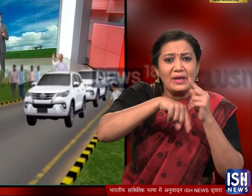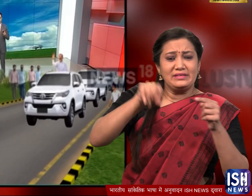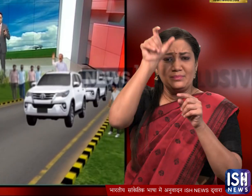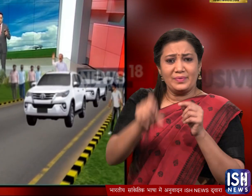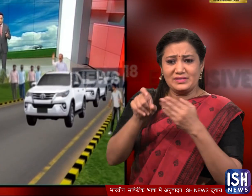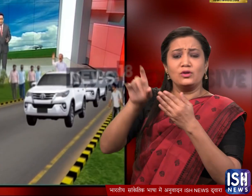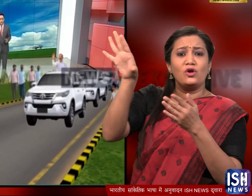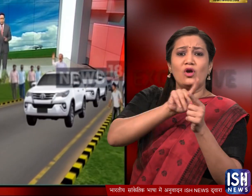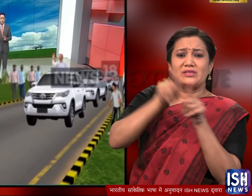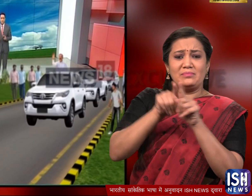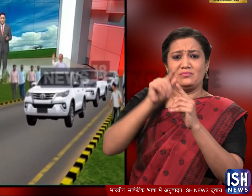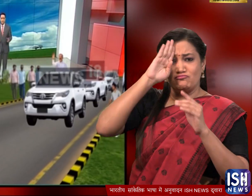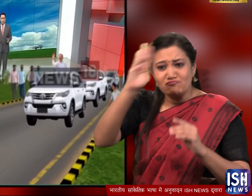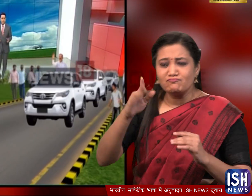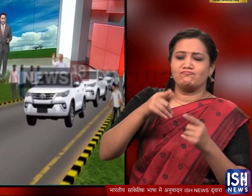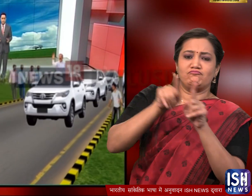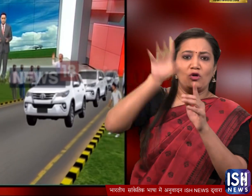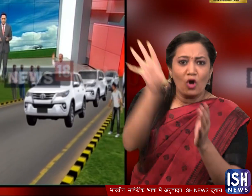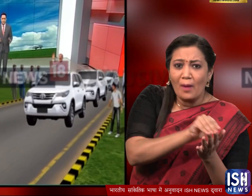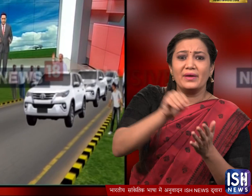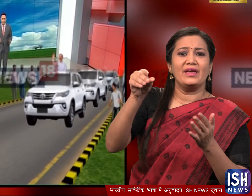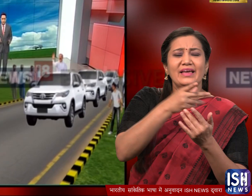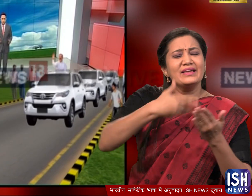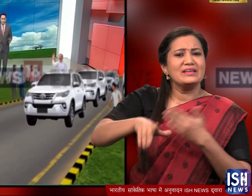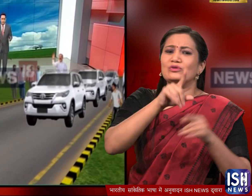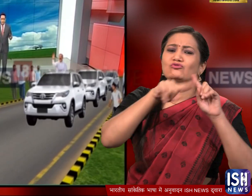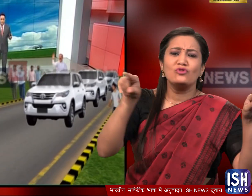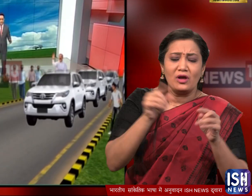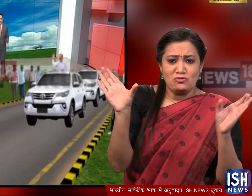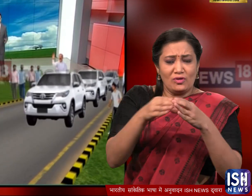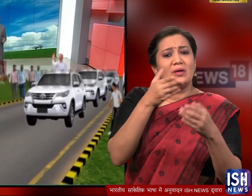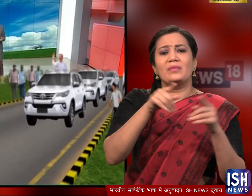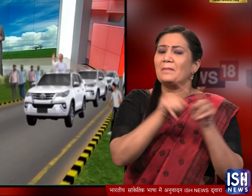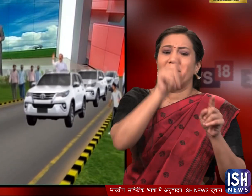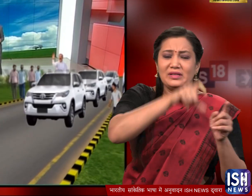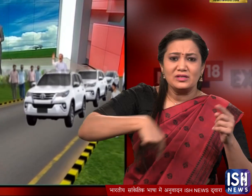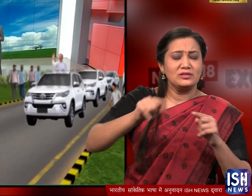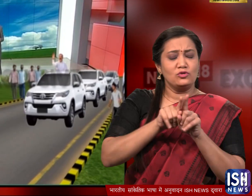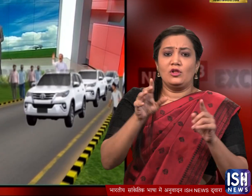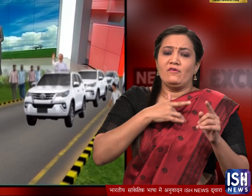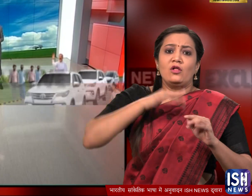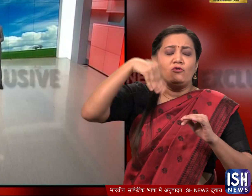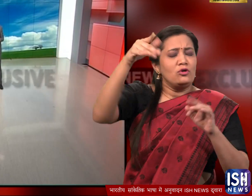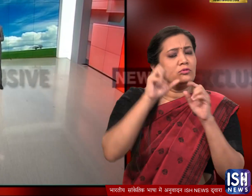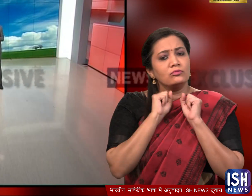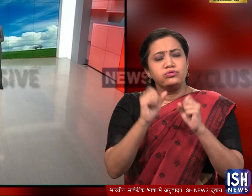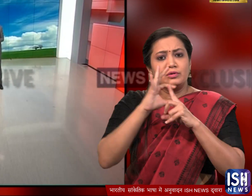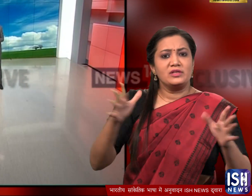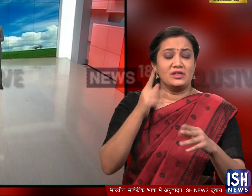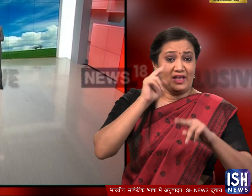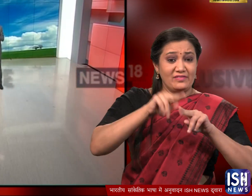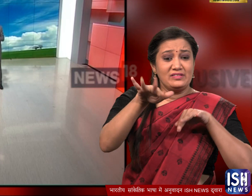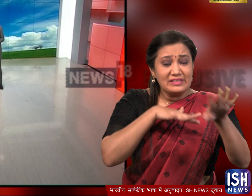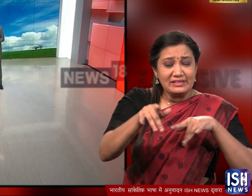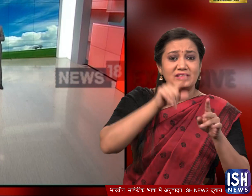सब दबंगई को सलाम करने वाली मानसिकता के हैं तो या किसी गैंग के हैं तो ये सच्चाई और भी डराने वाली है, क्योंकि किसी